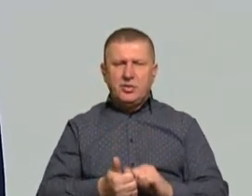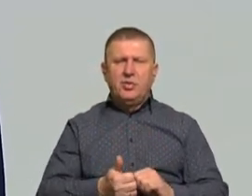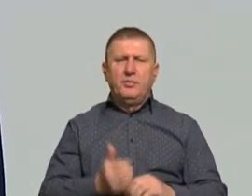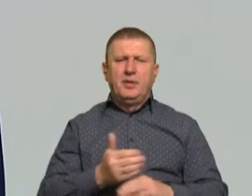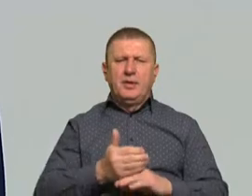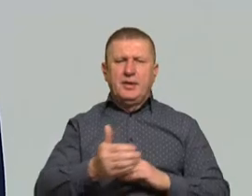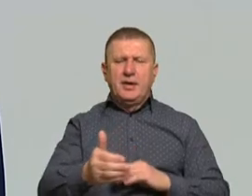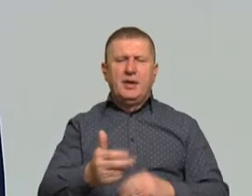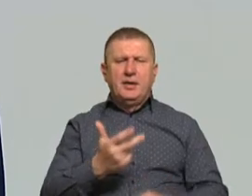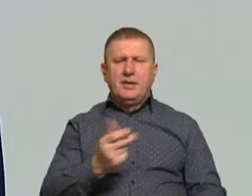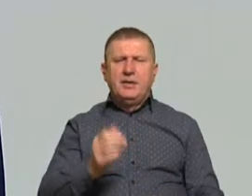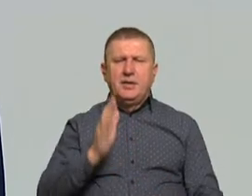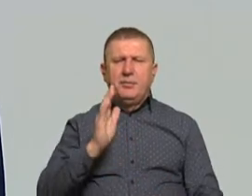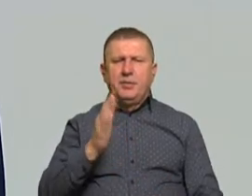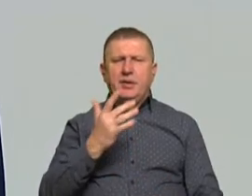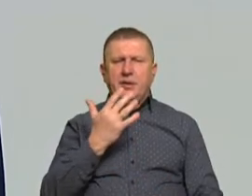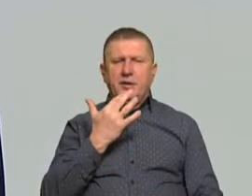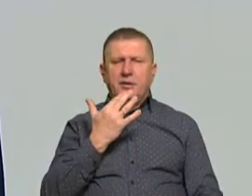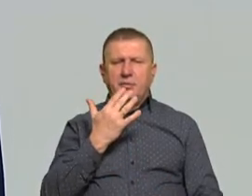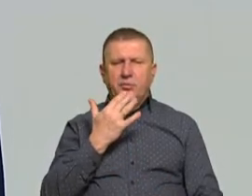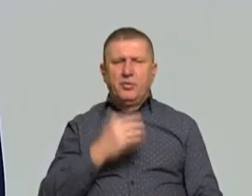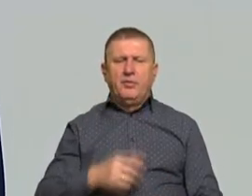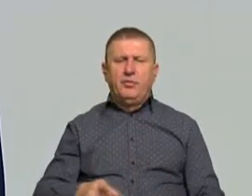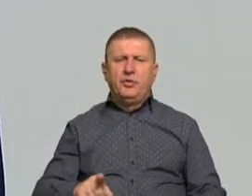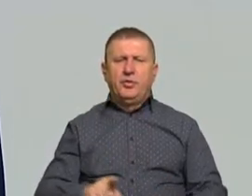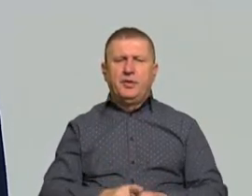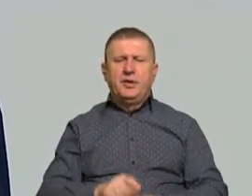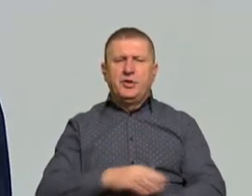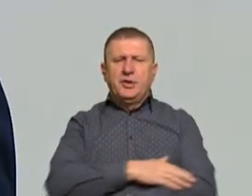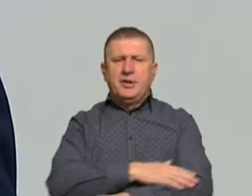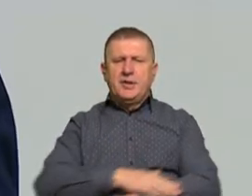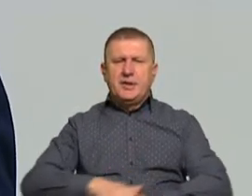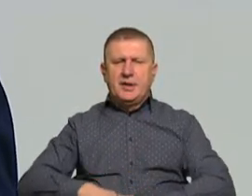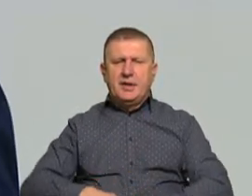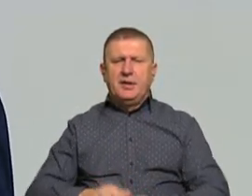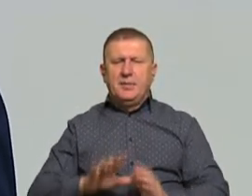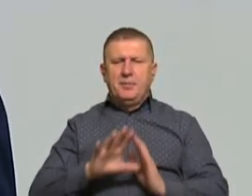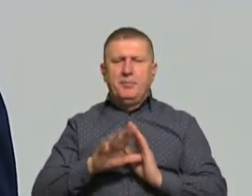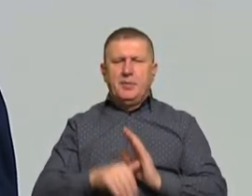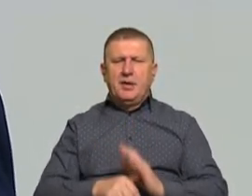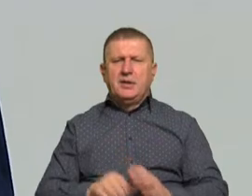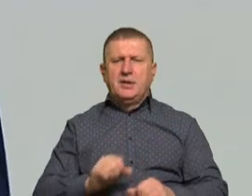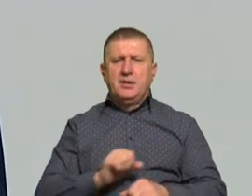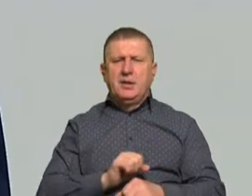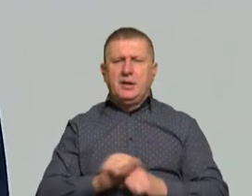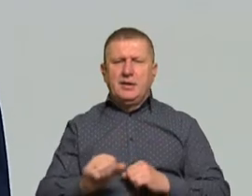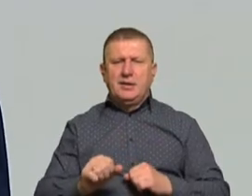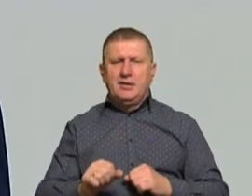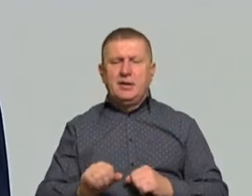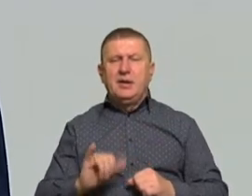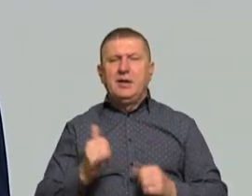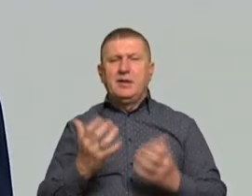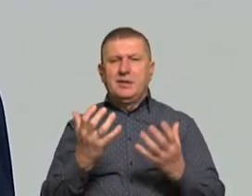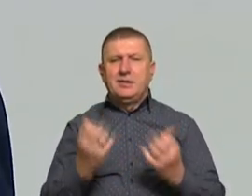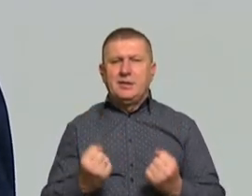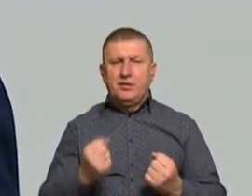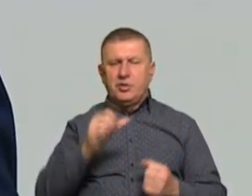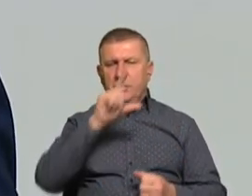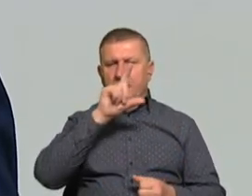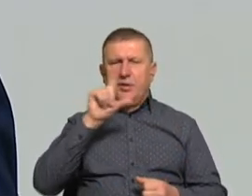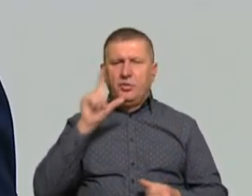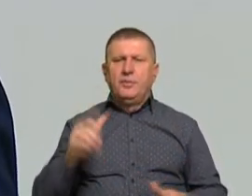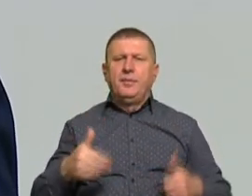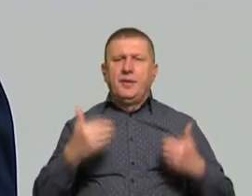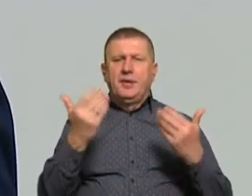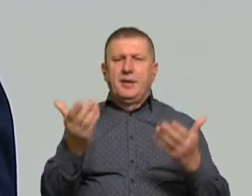o tym mówić, bo są to uczelnie również za granicę. Bo miasto staje się trendy. Jak zatrzymywać ludzi? Dawać